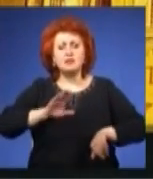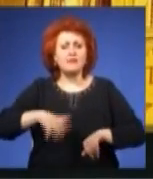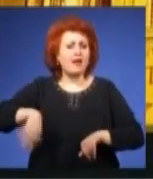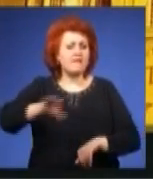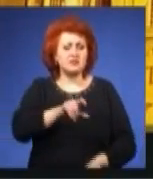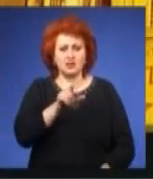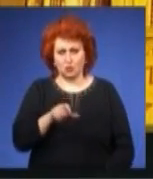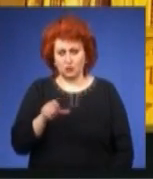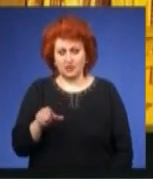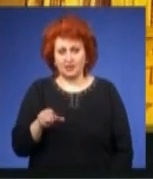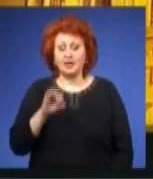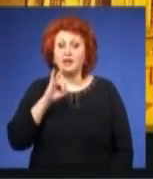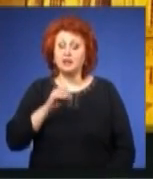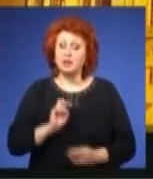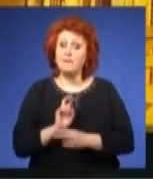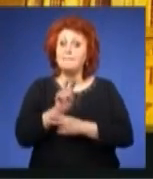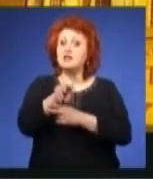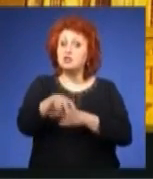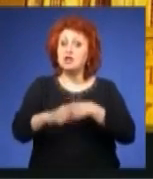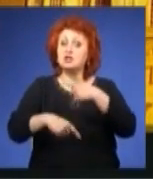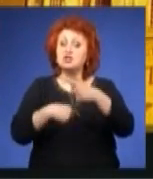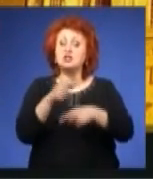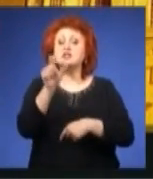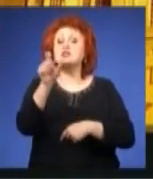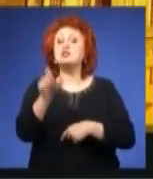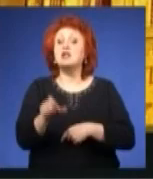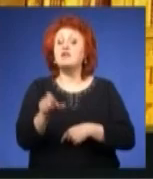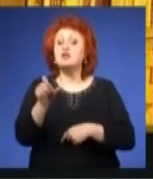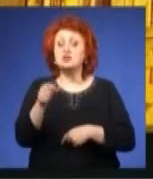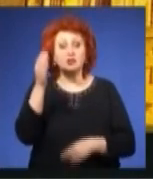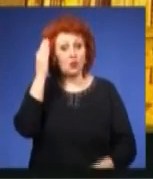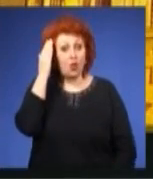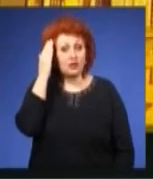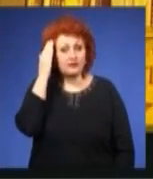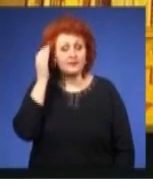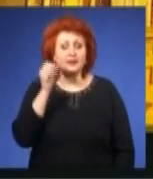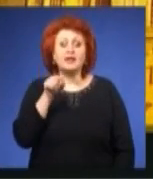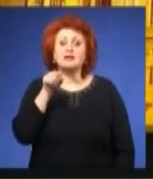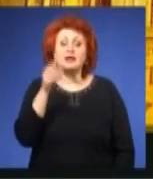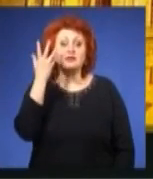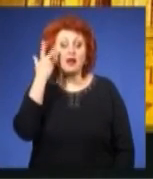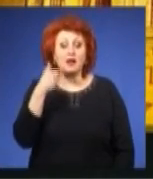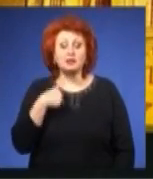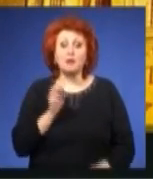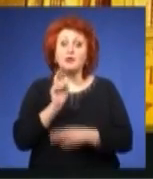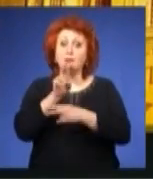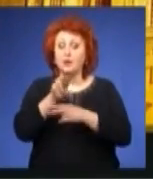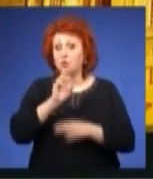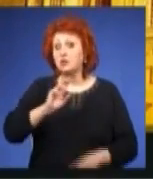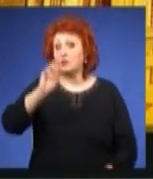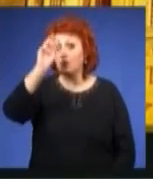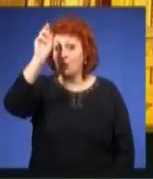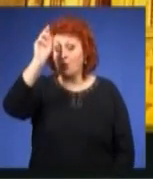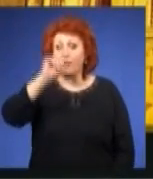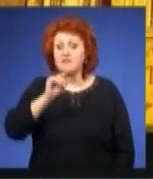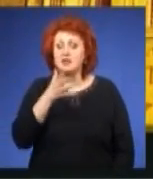этом локтями всех вокруг и перешагивая через человеческие головы. И лишь тогда, когда мы приходим к Богу